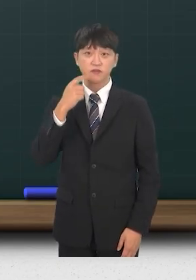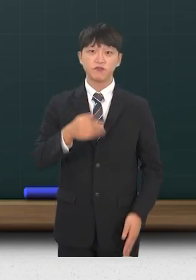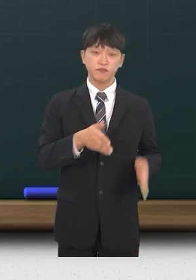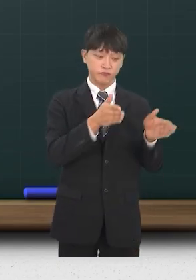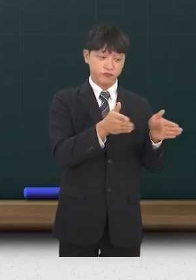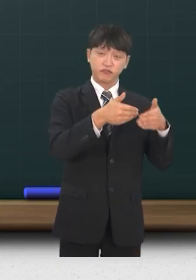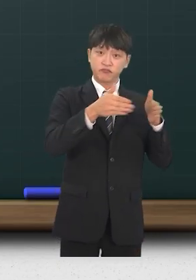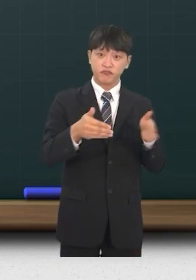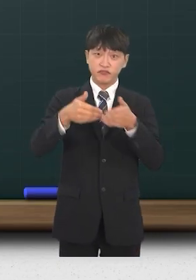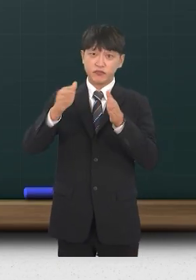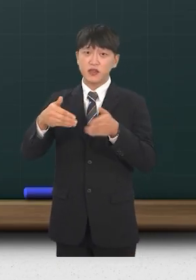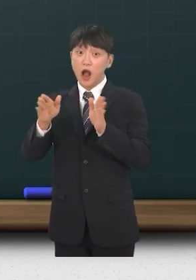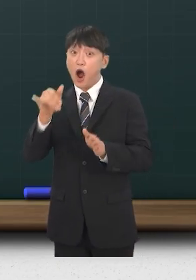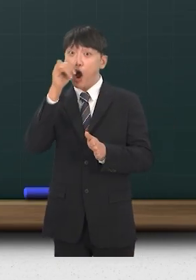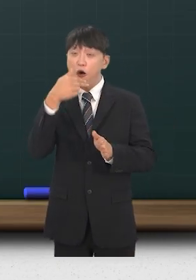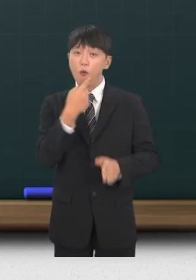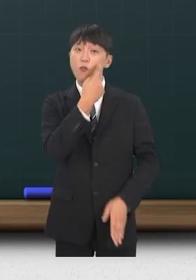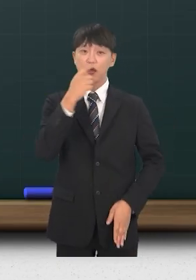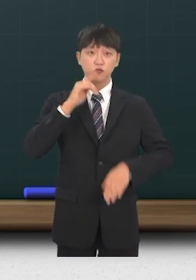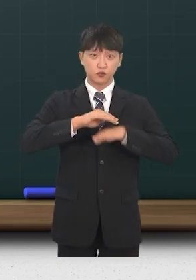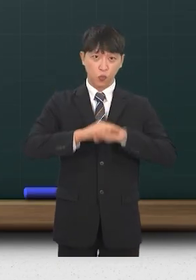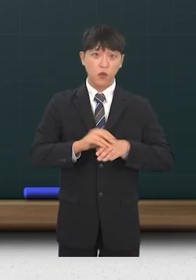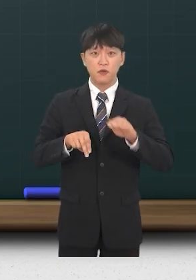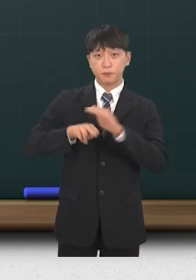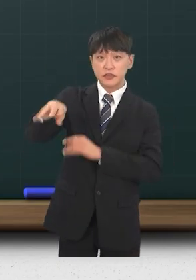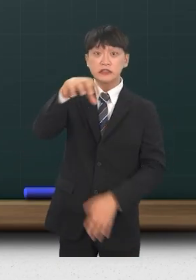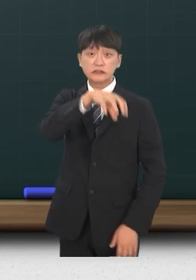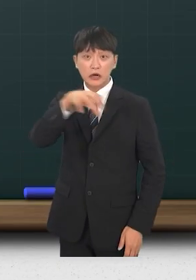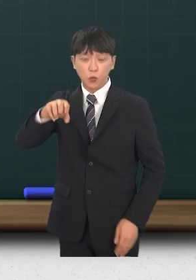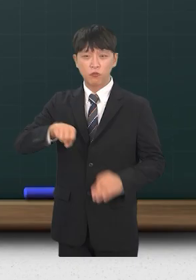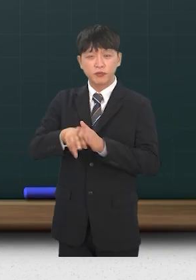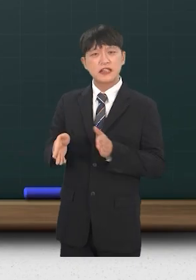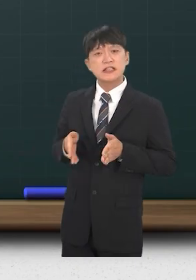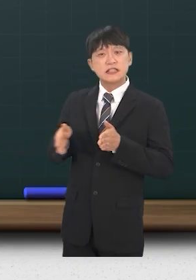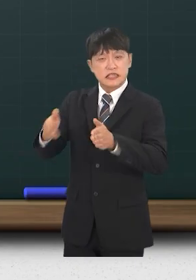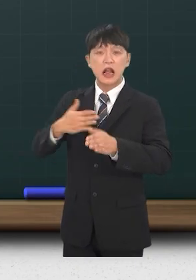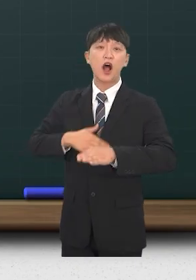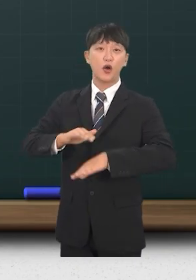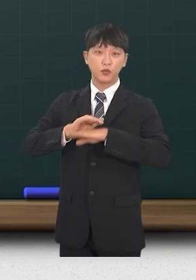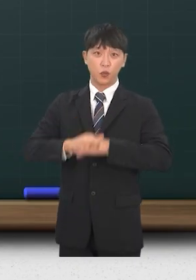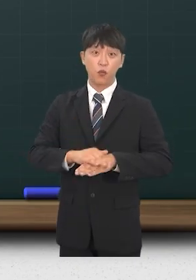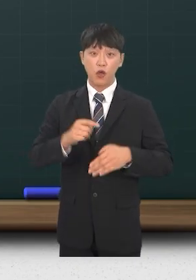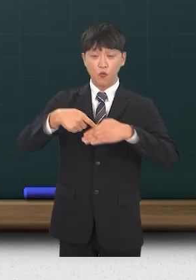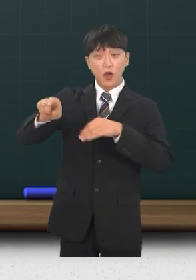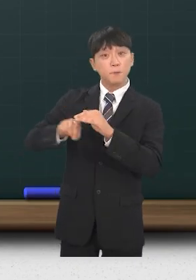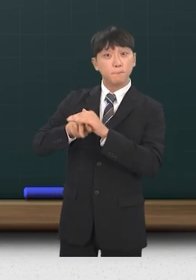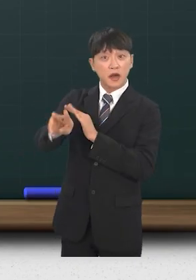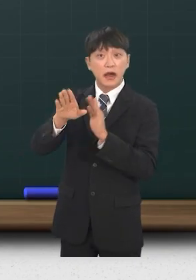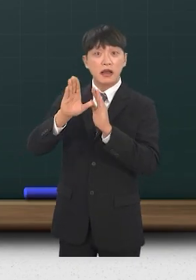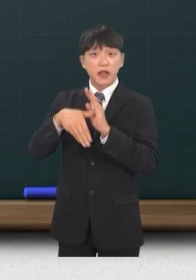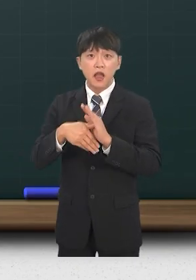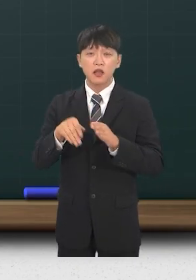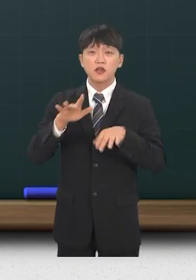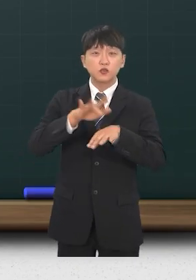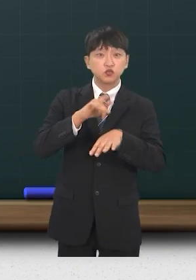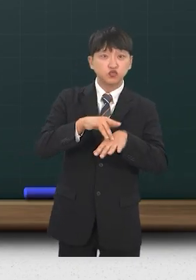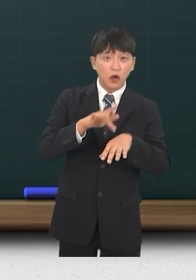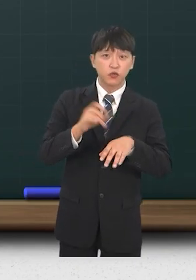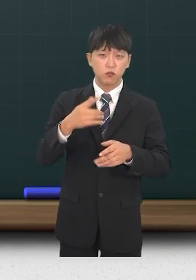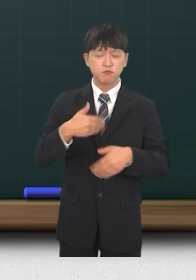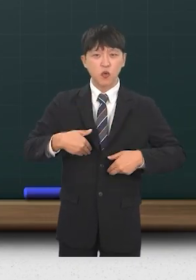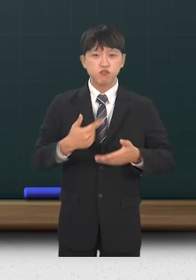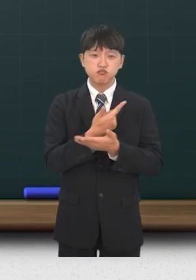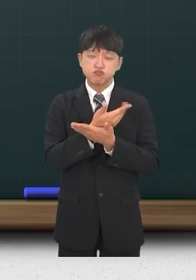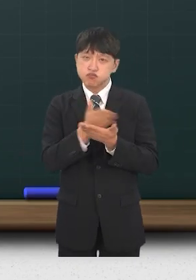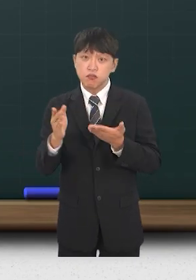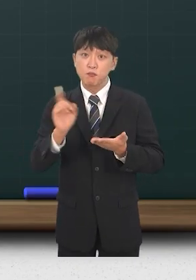있을까요? 소화기, 소화전, 완강기의 위치를 파악해두기, 건물의 비상통로 확인해두기, 경량 칸막이가 있는